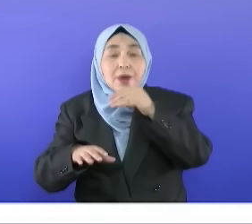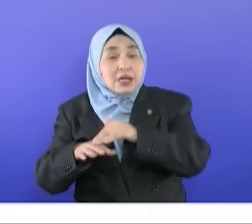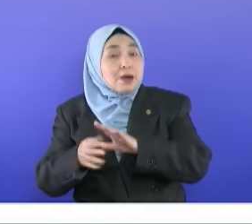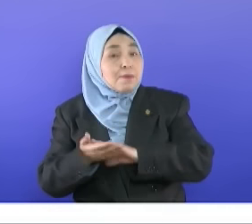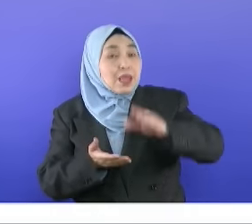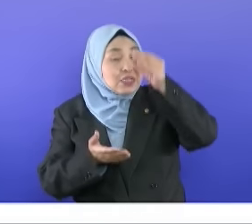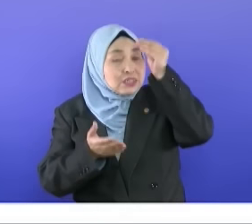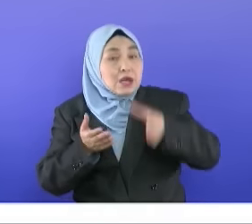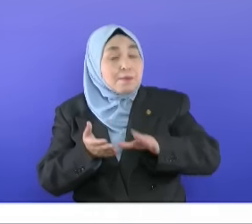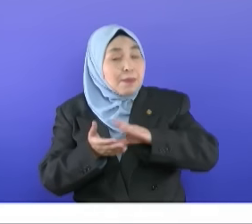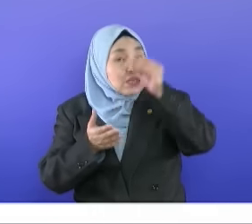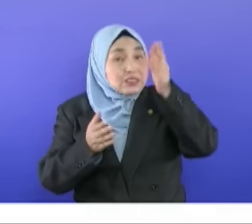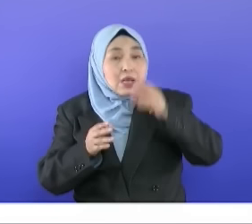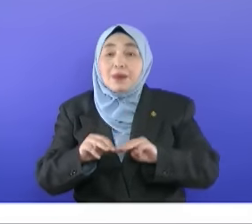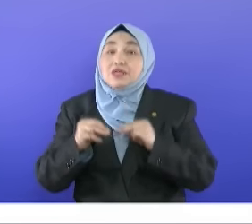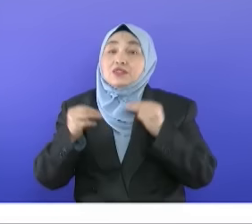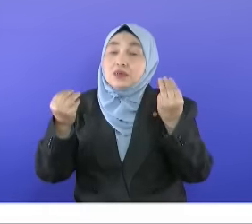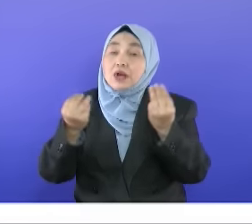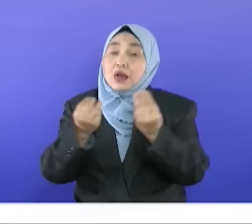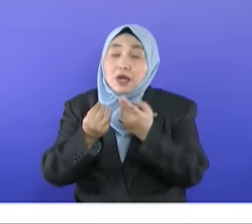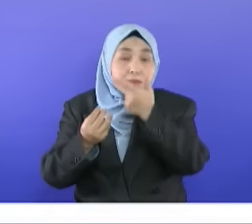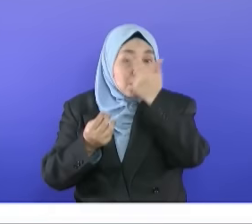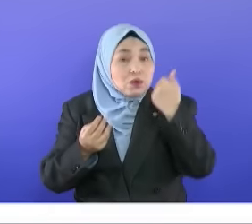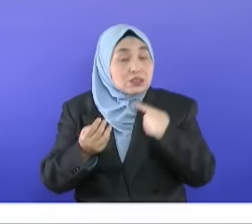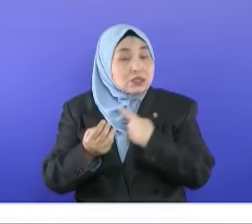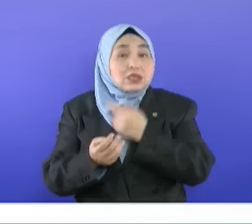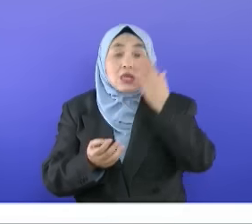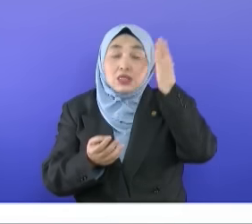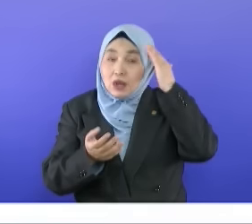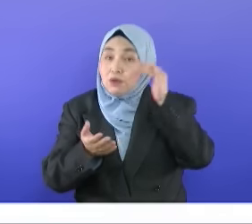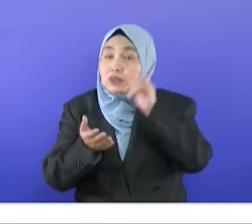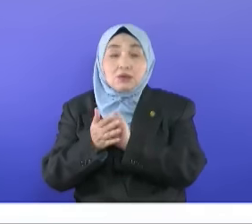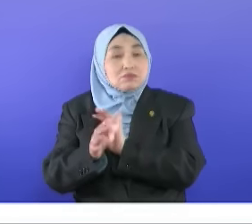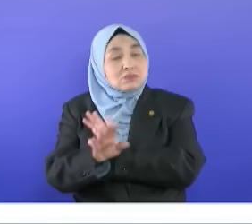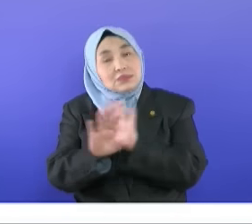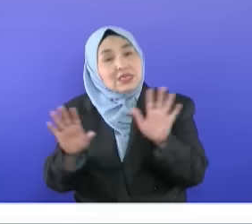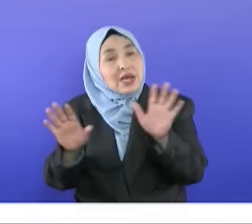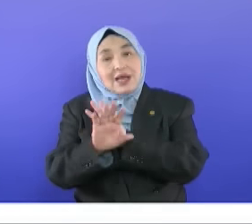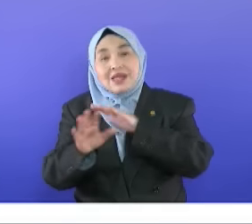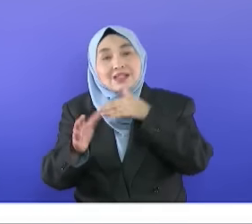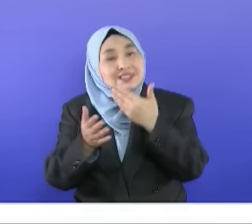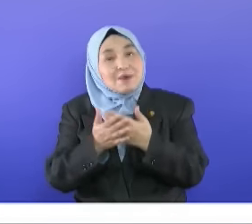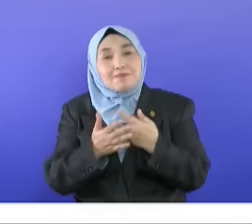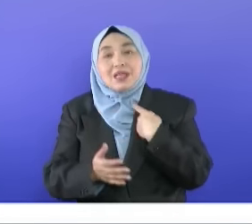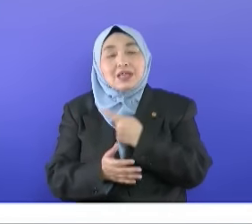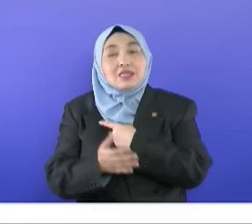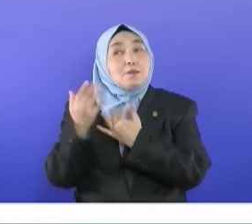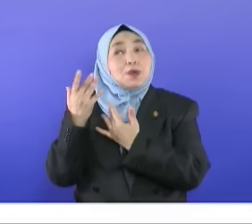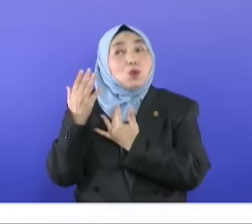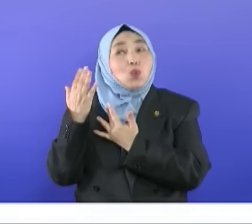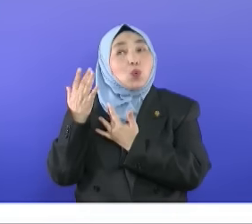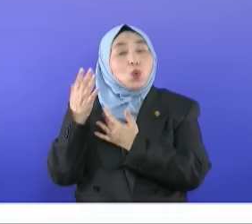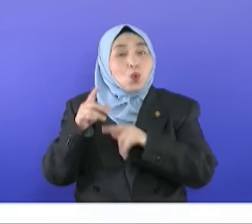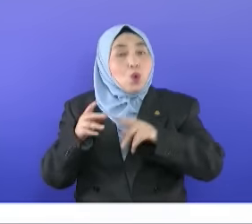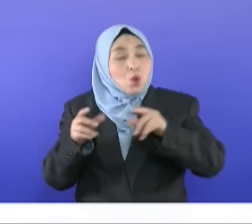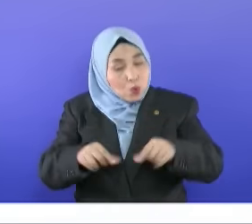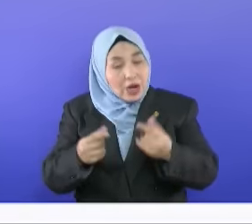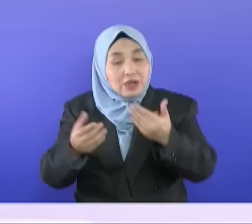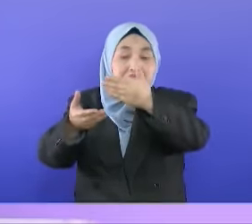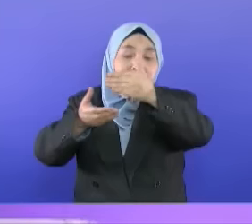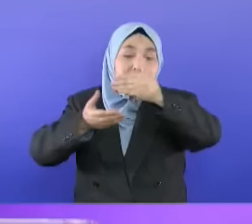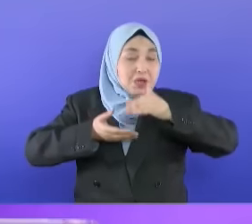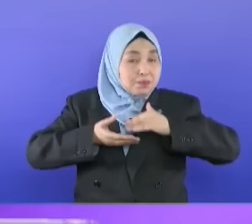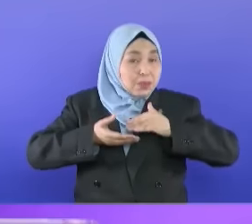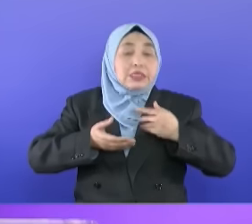pelajar-pelajar kepada masyarakat kemudian kita tahu bahwa jangan sampai jangan sampai kita menunggu Quran sampai pada kita